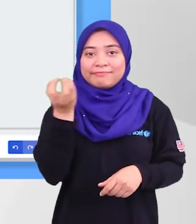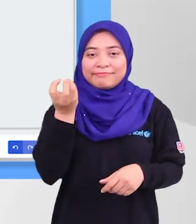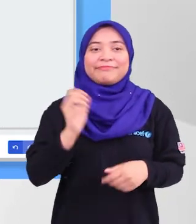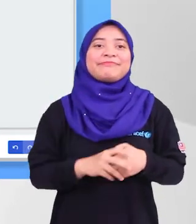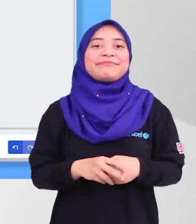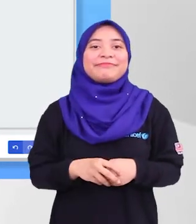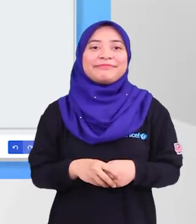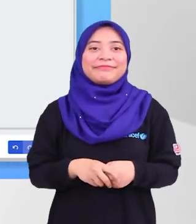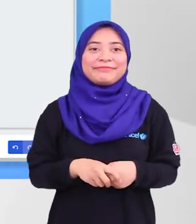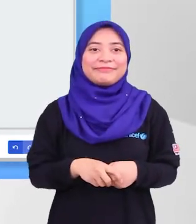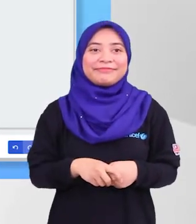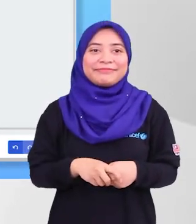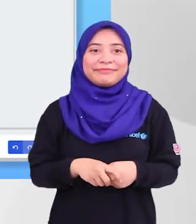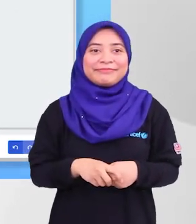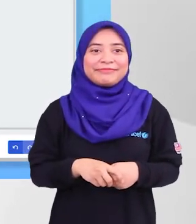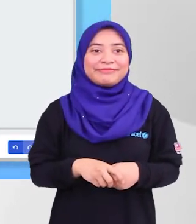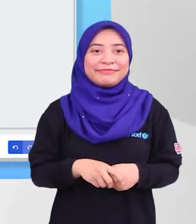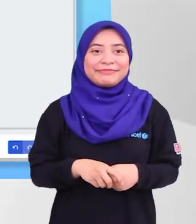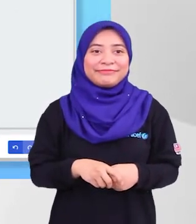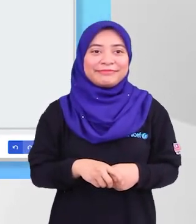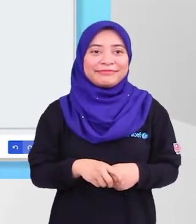on shake.